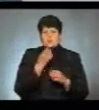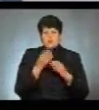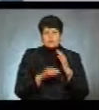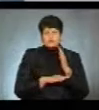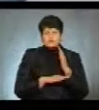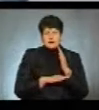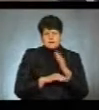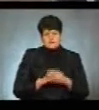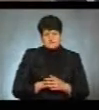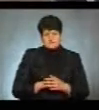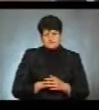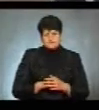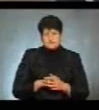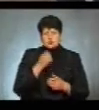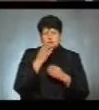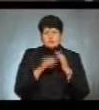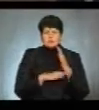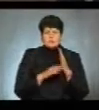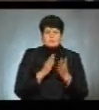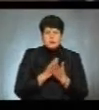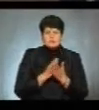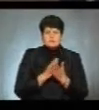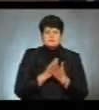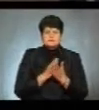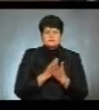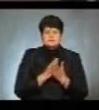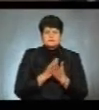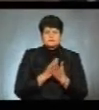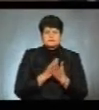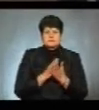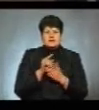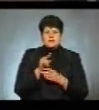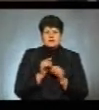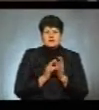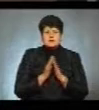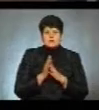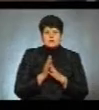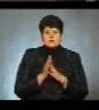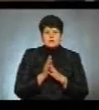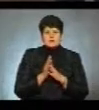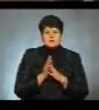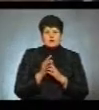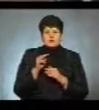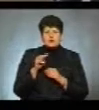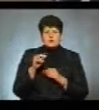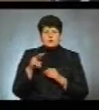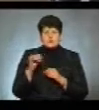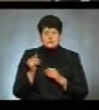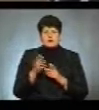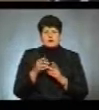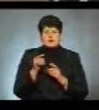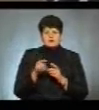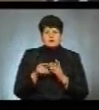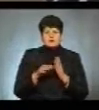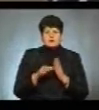Алеї Героїв. Тюльпанове дерево має таку властивість, на ній виростає тюльпан, він потім за зиму деревініє, а на весну